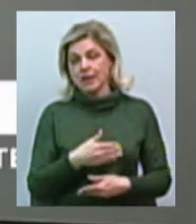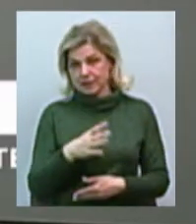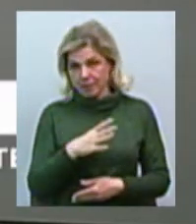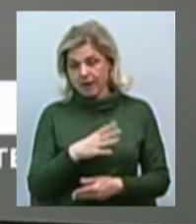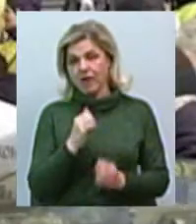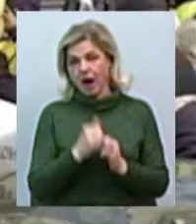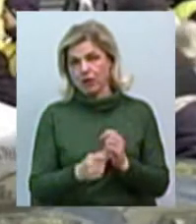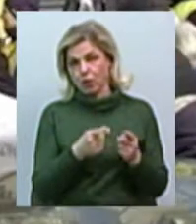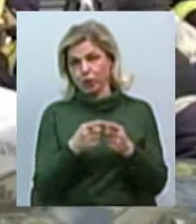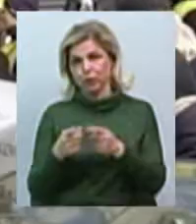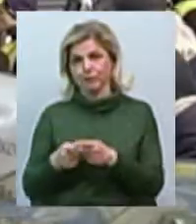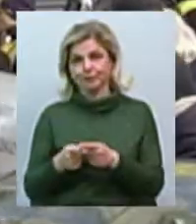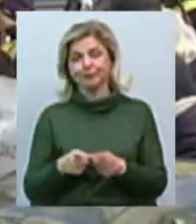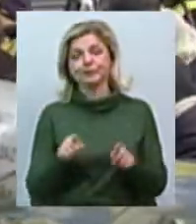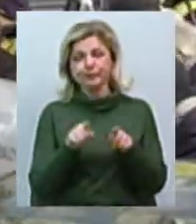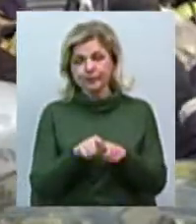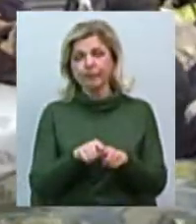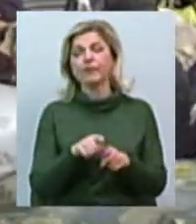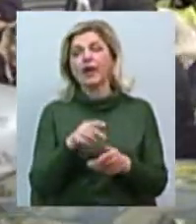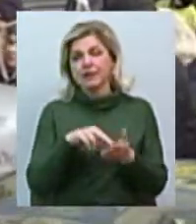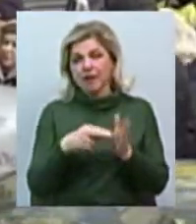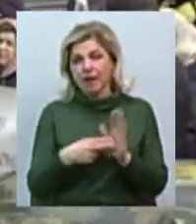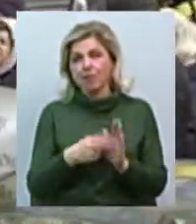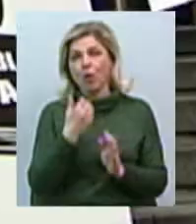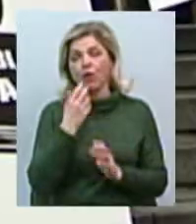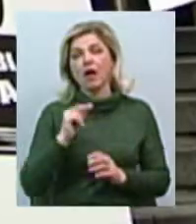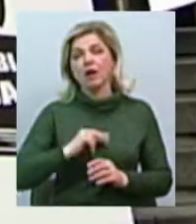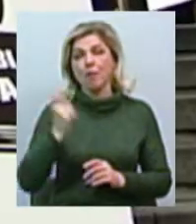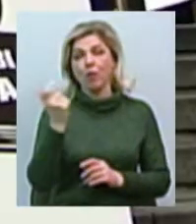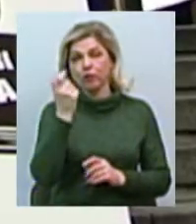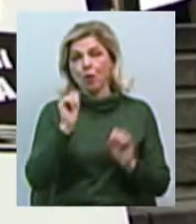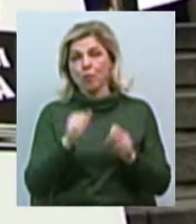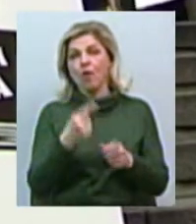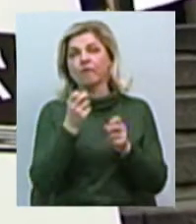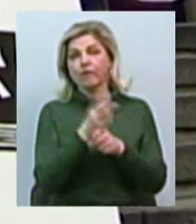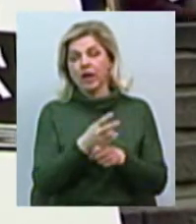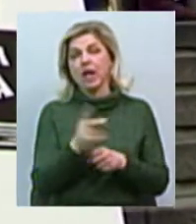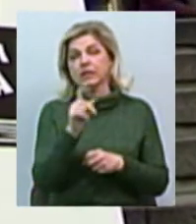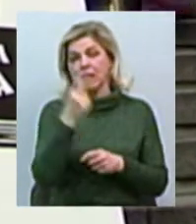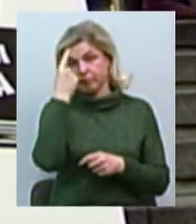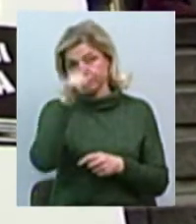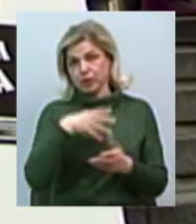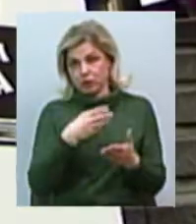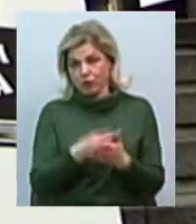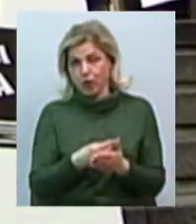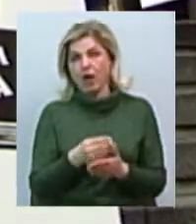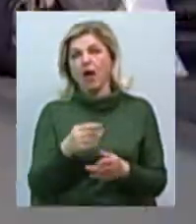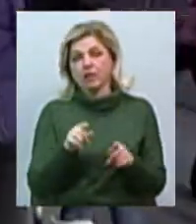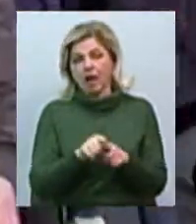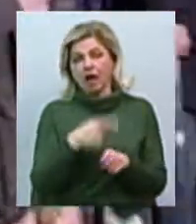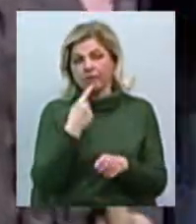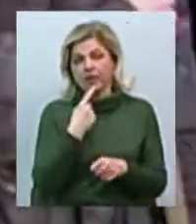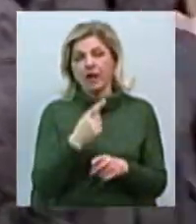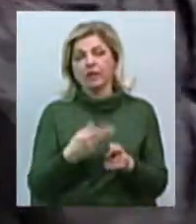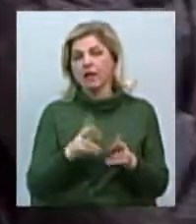кожному кутку. Схожа схема, коли роботодавець може звільняти підлеглих за власною ініціативою, працює в Данії, розповідають Мінсоцполітики. Мітингарів вона